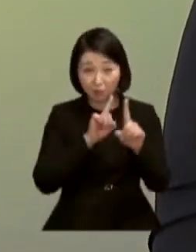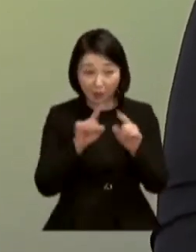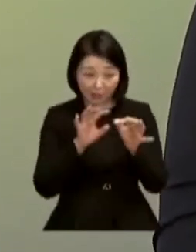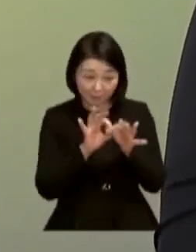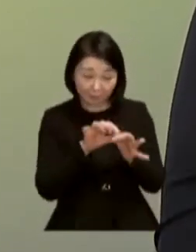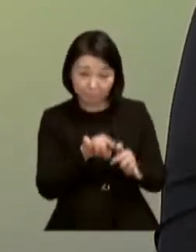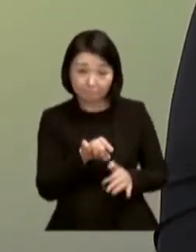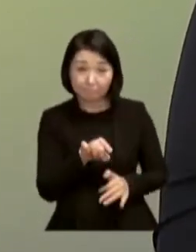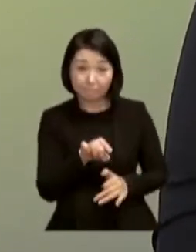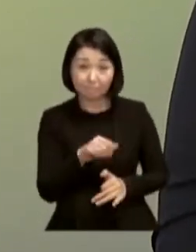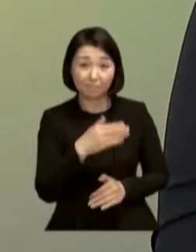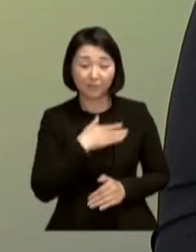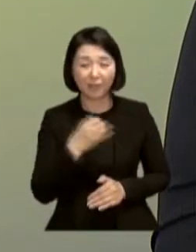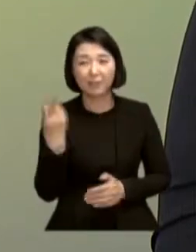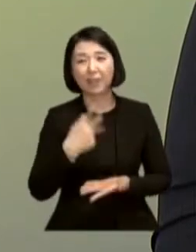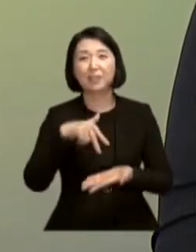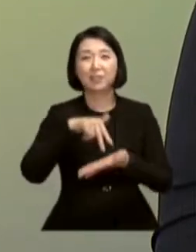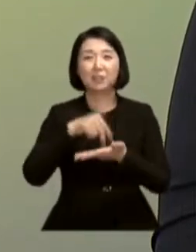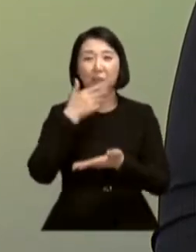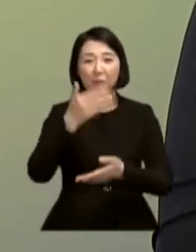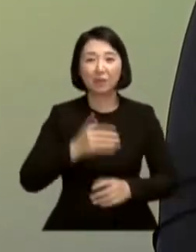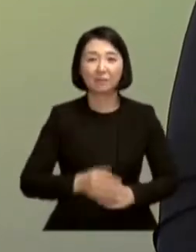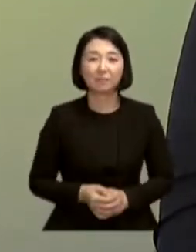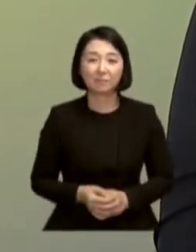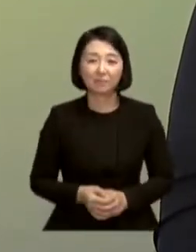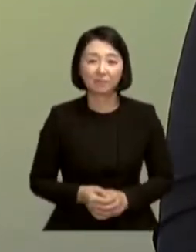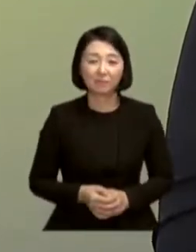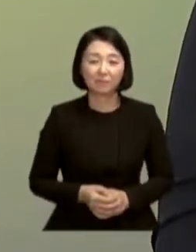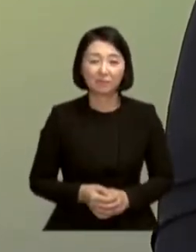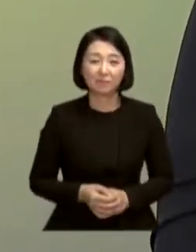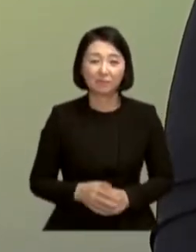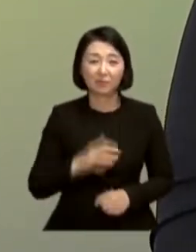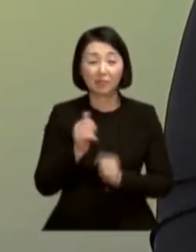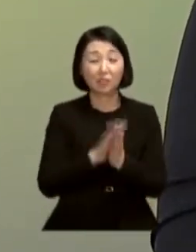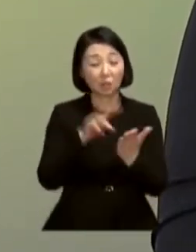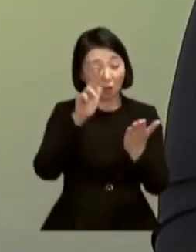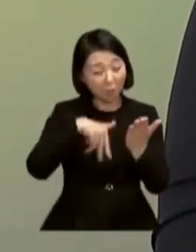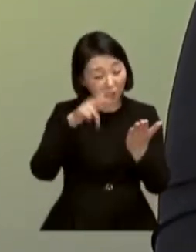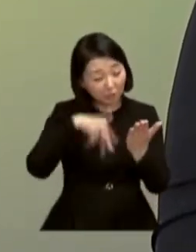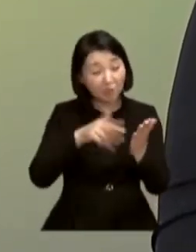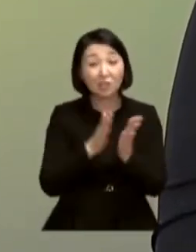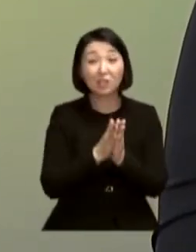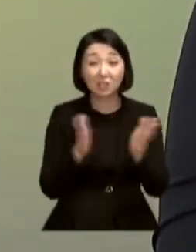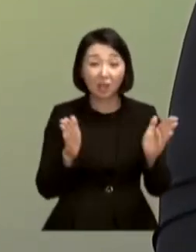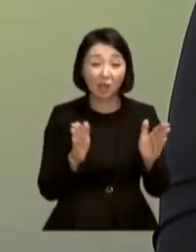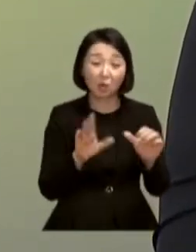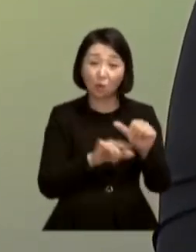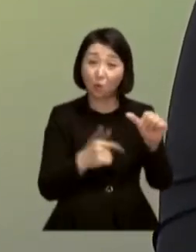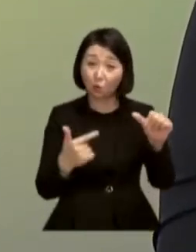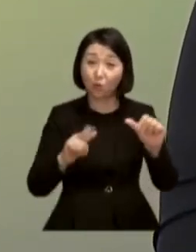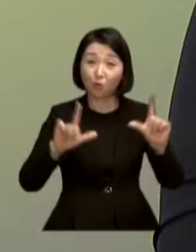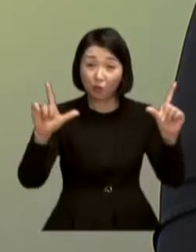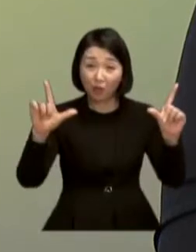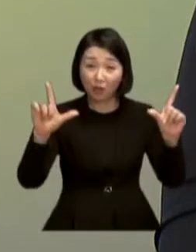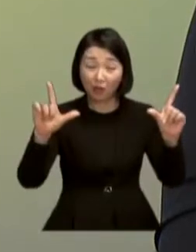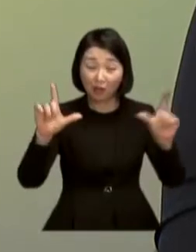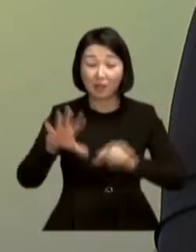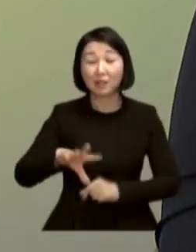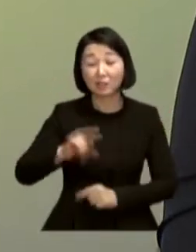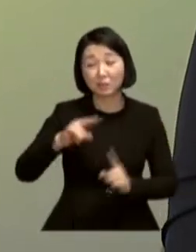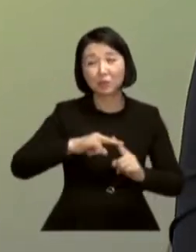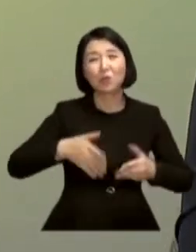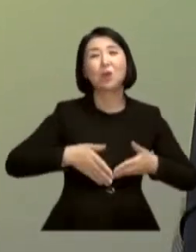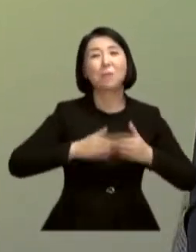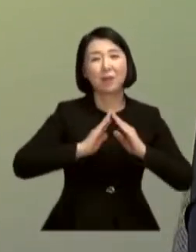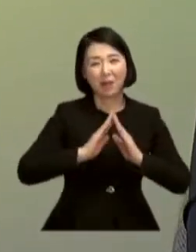있었고 성경 말씀을 읽기 시작했고 그리고 5월 6일 날 드디어 첫 번째 교회가 이제 개척되어지는